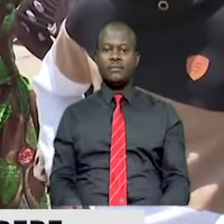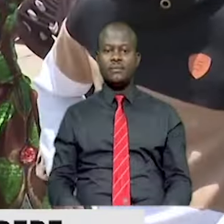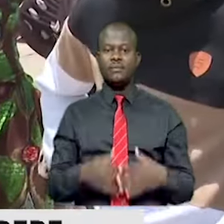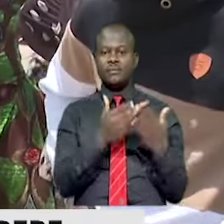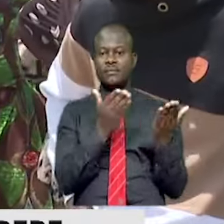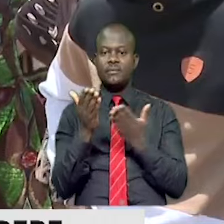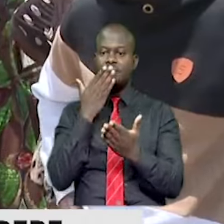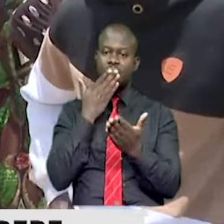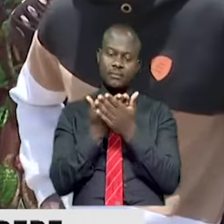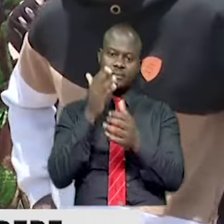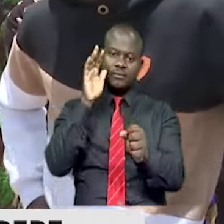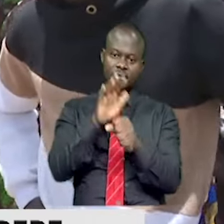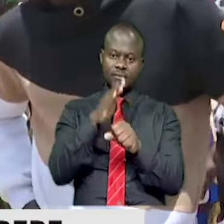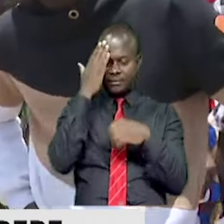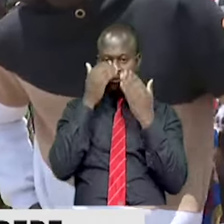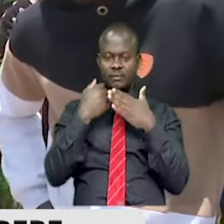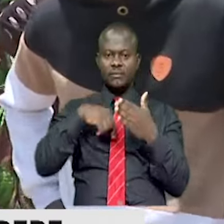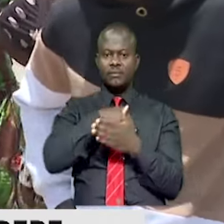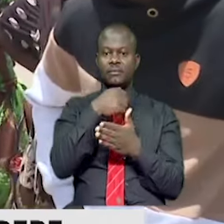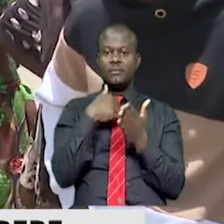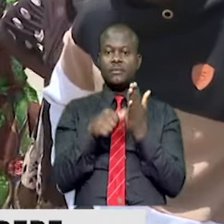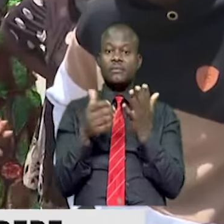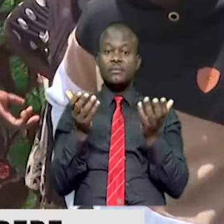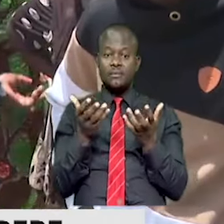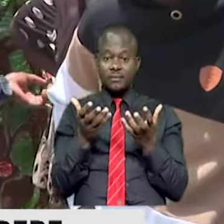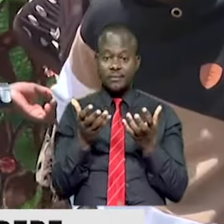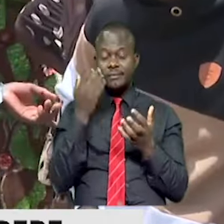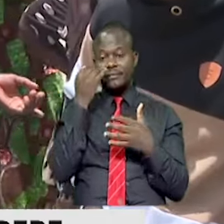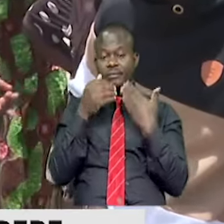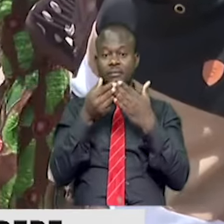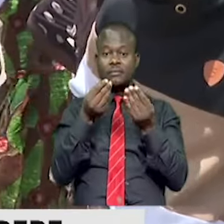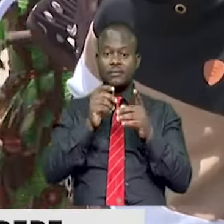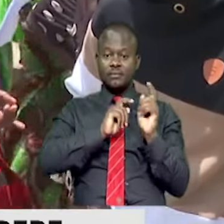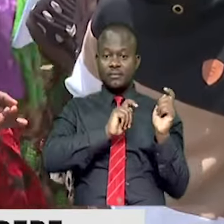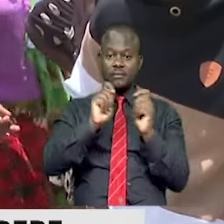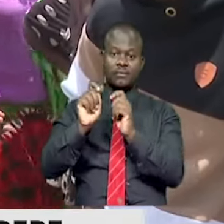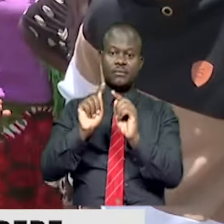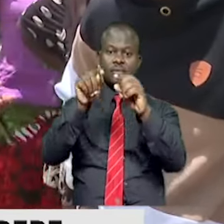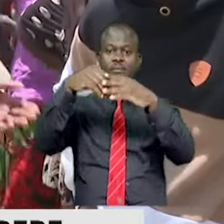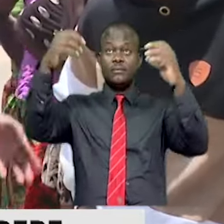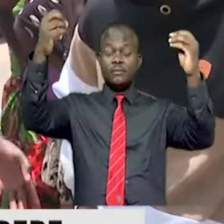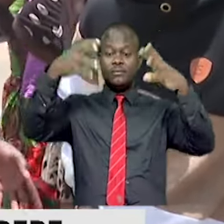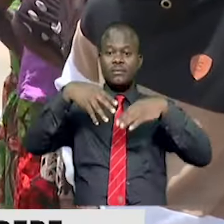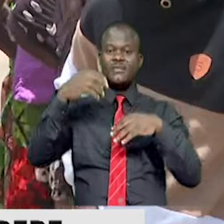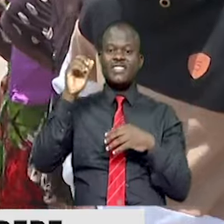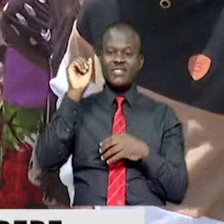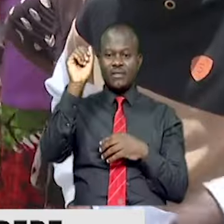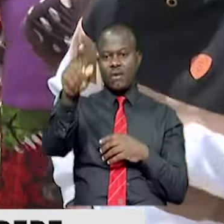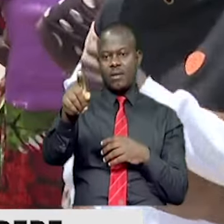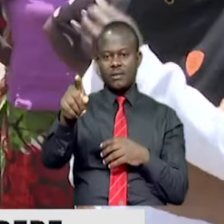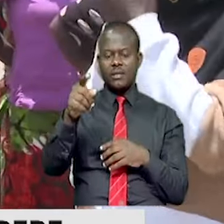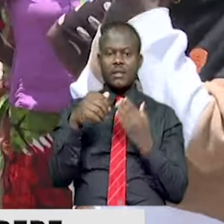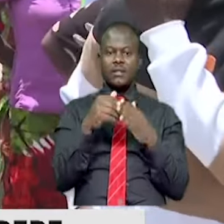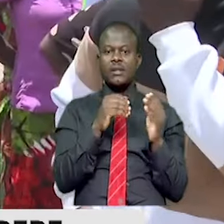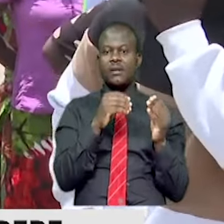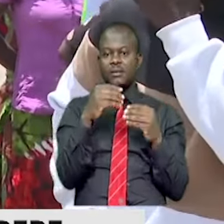neza cyane kuko twari dufite ikibazo cy'uko iyo baduhaye transfer tukajya i Kigali abari kure.